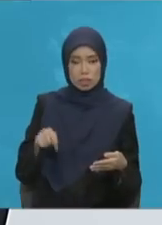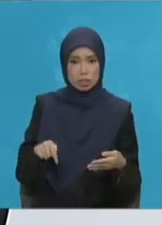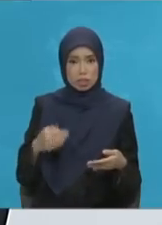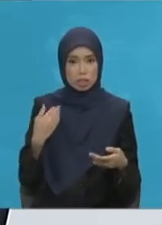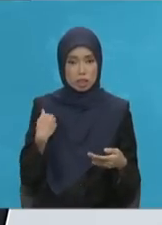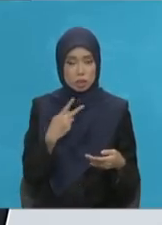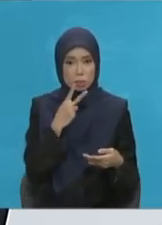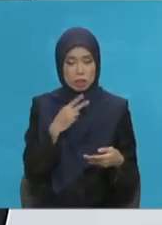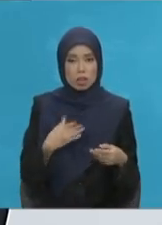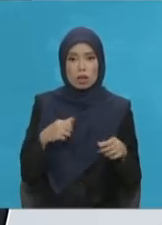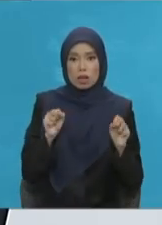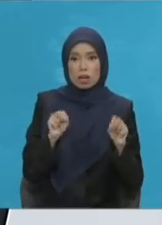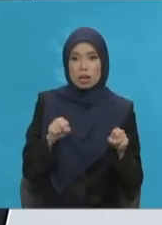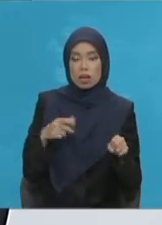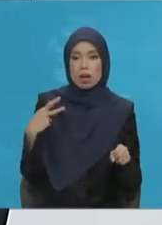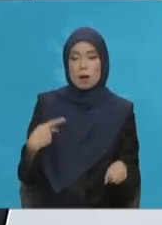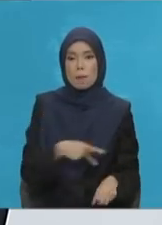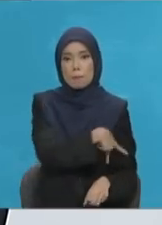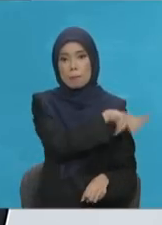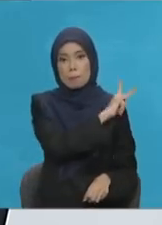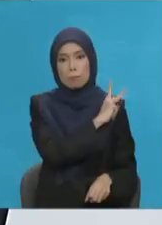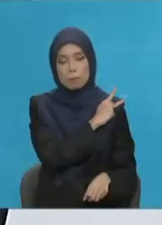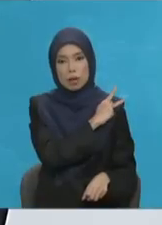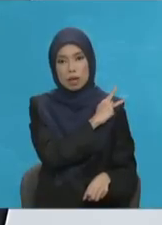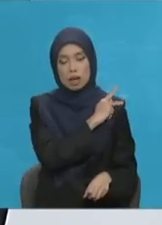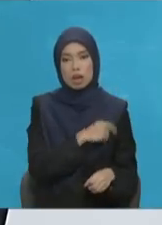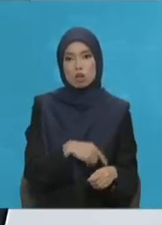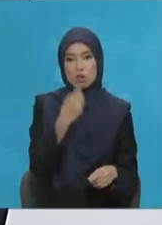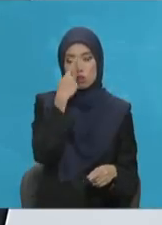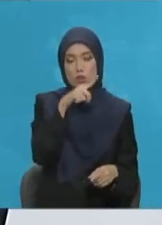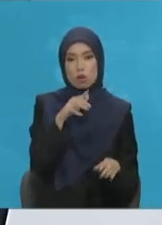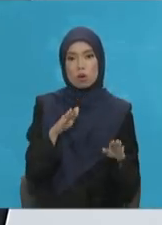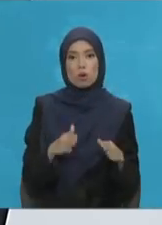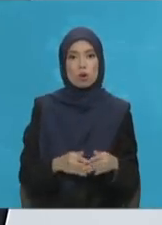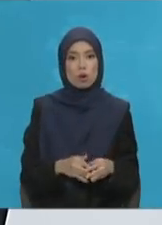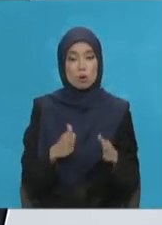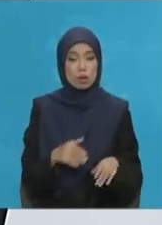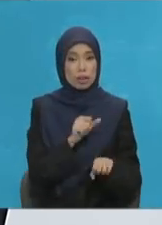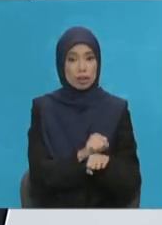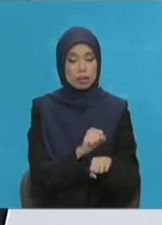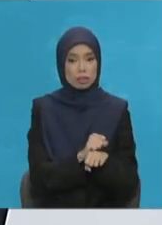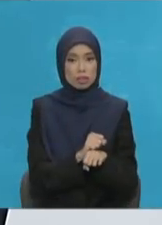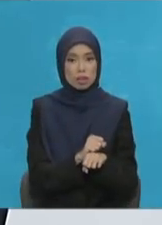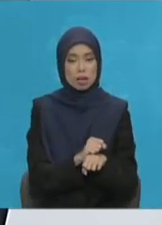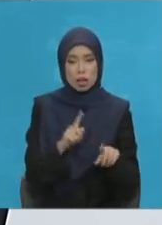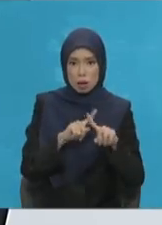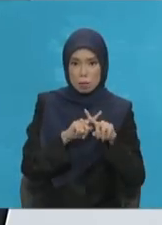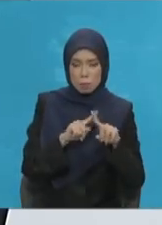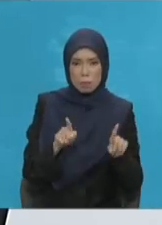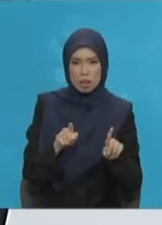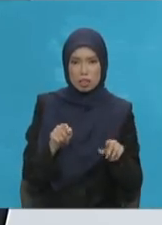dan menaikkan pangkat bagi staf bawahan tetapi pada masa ini